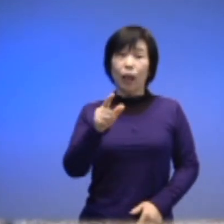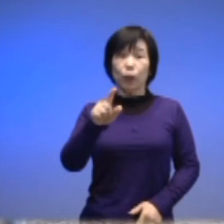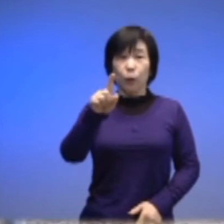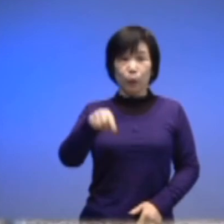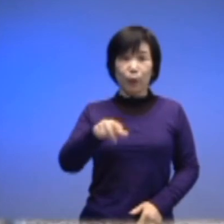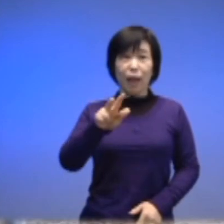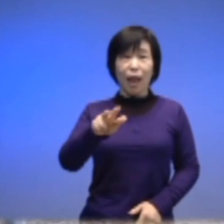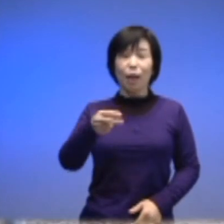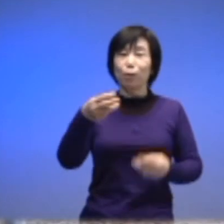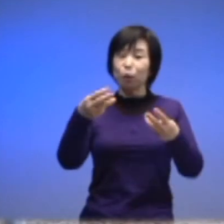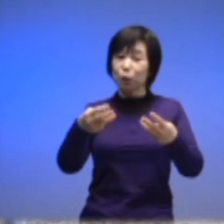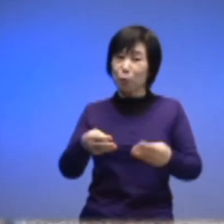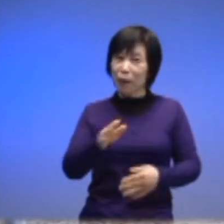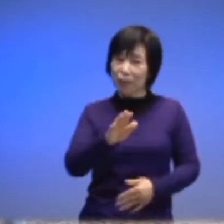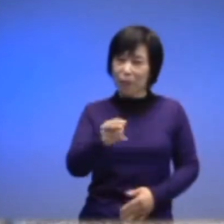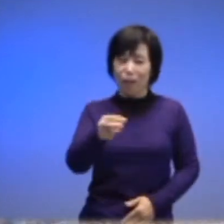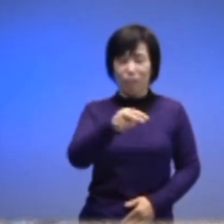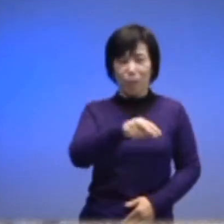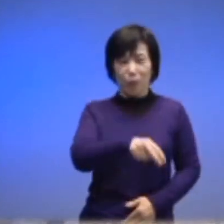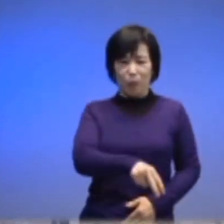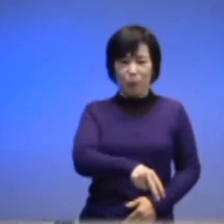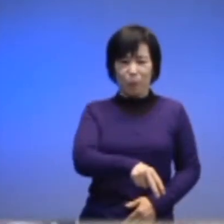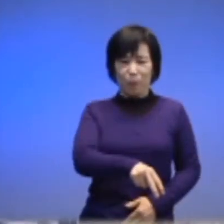レール三重前で下車してください。